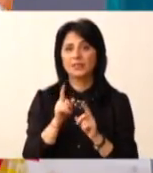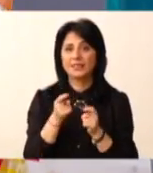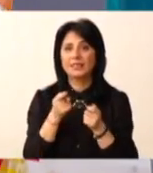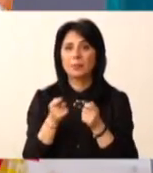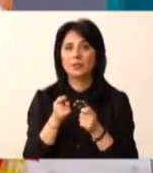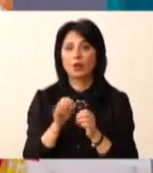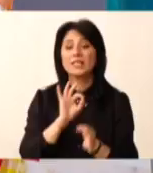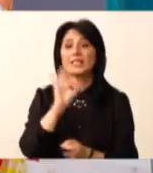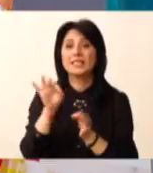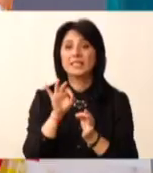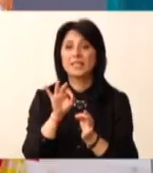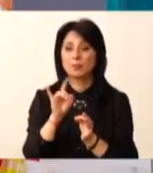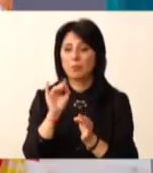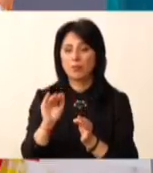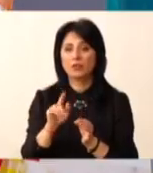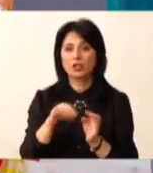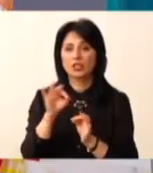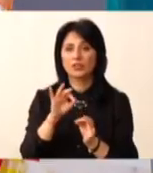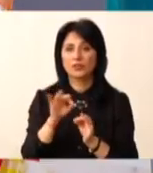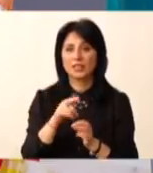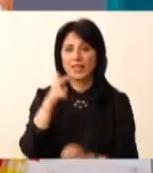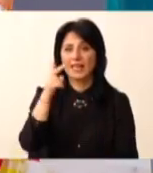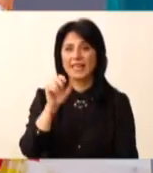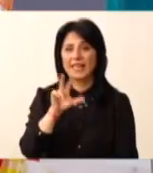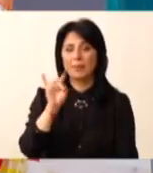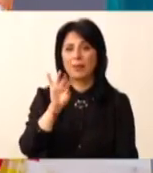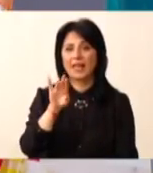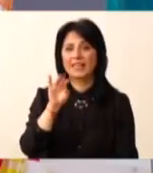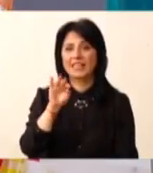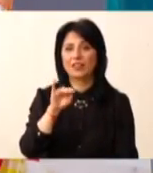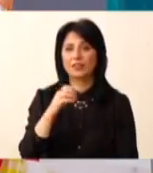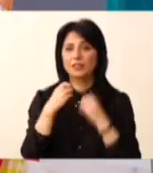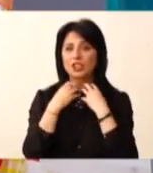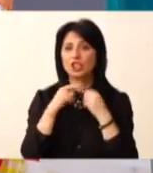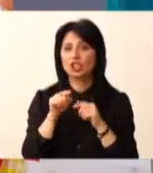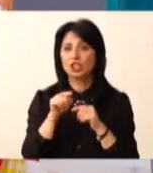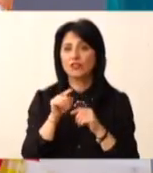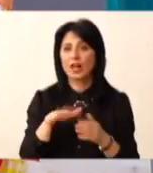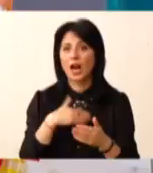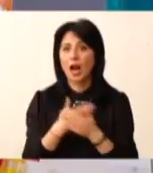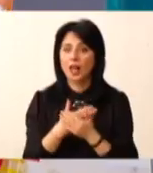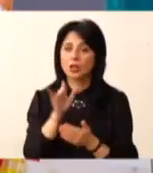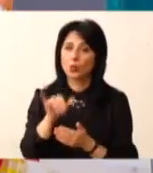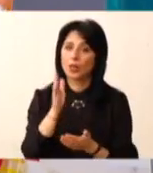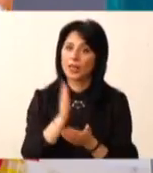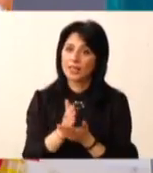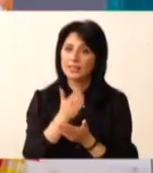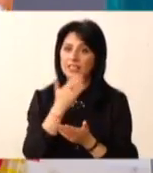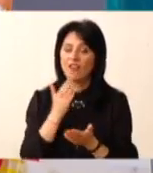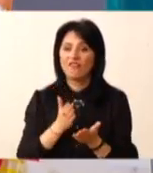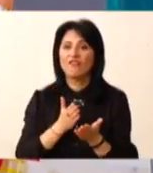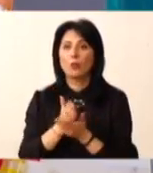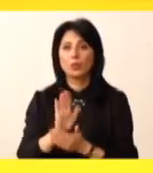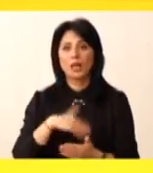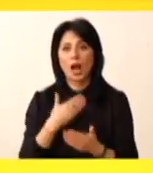თუ პაციენტს, ბავშვს, მოზარდს აქვს ჰიპერთიროიდოზი, ანუ ფარისებრი ჯირკვლის გააქტიურება,